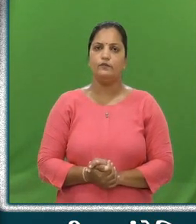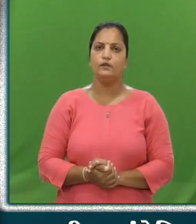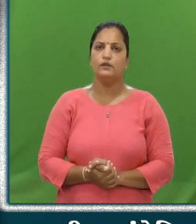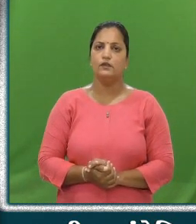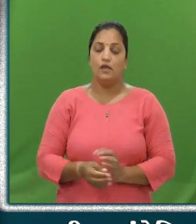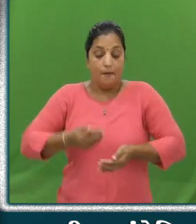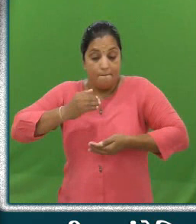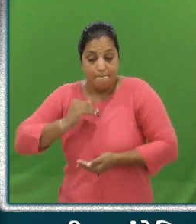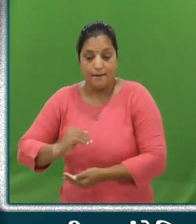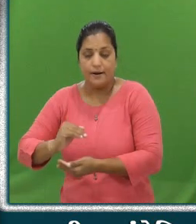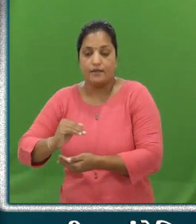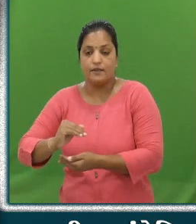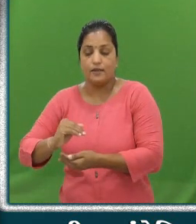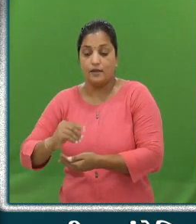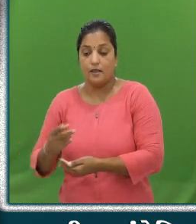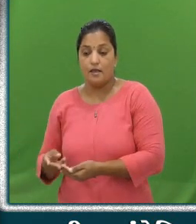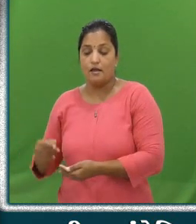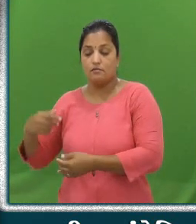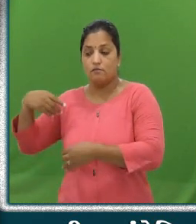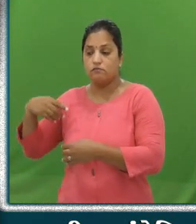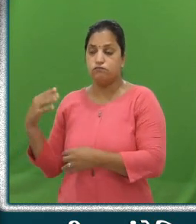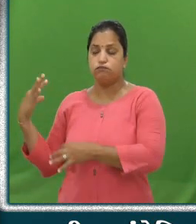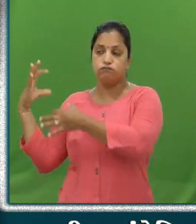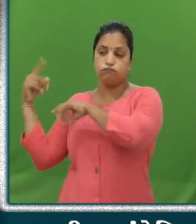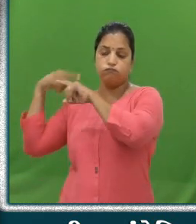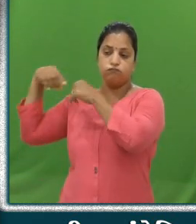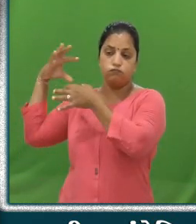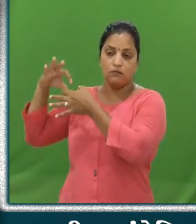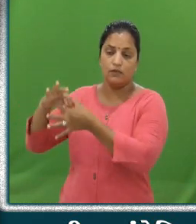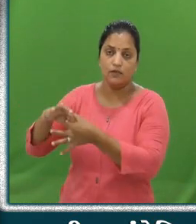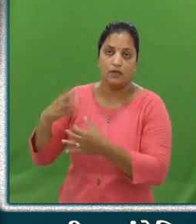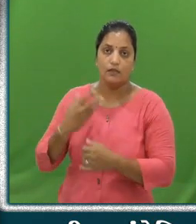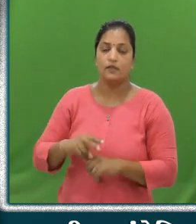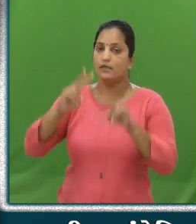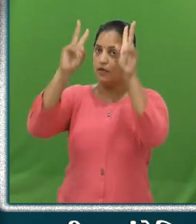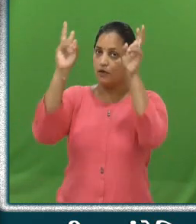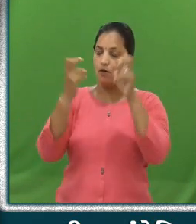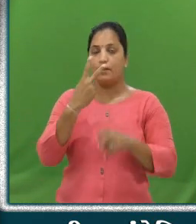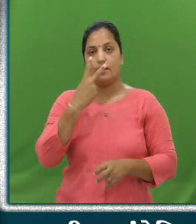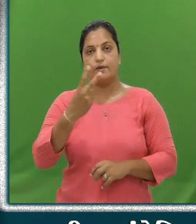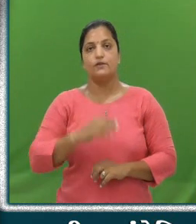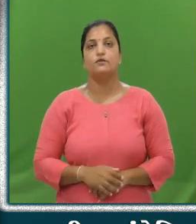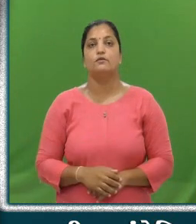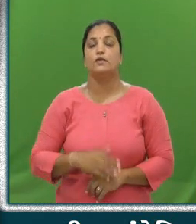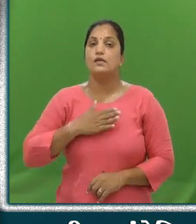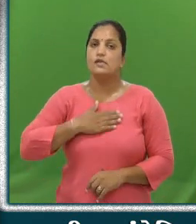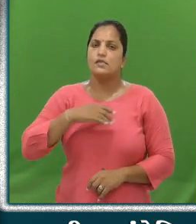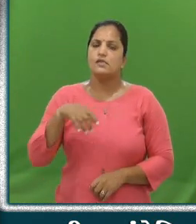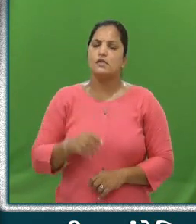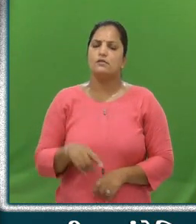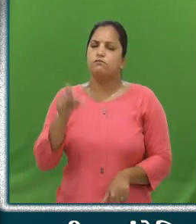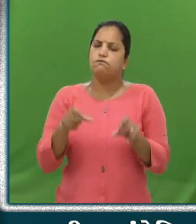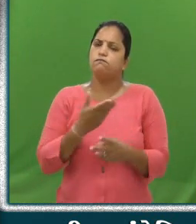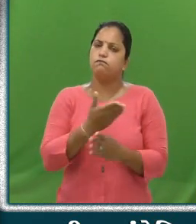એમની સંતતિની અંદર કઈ રીતે અભિવ્યક્તિ થાય છે તો તે મુદ્દો આપણે જોવાના છે કે સજીવોની અંદર